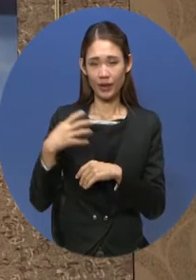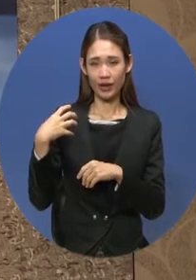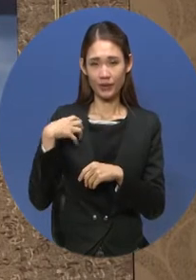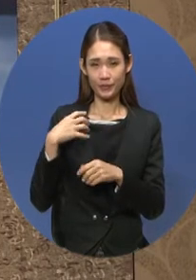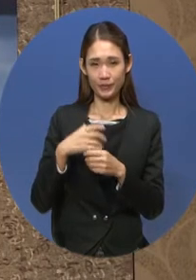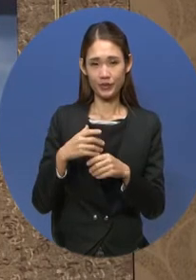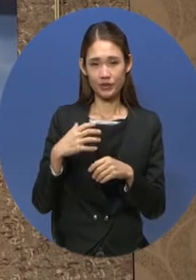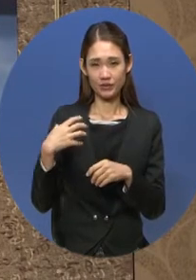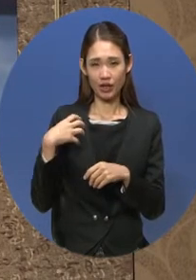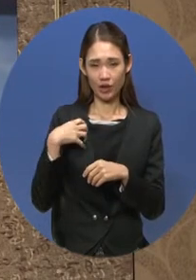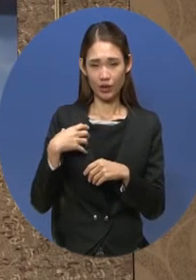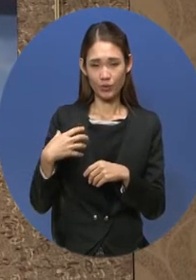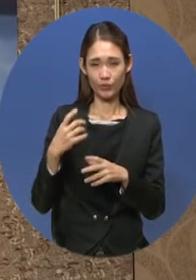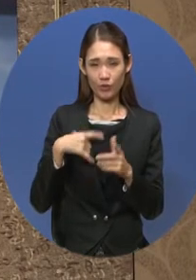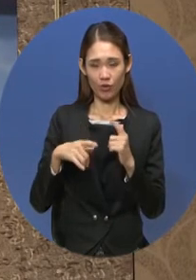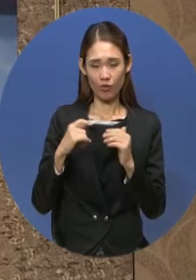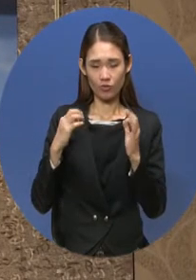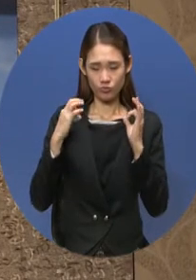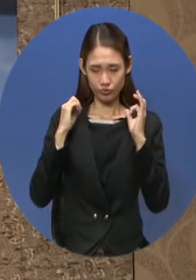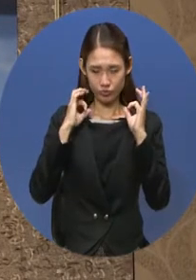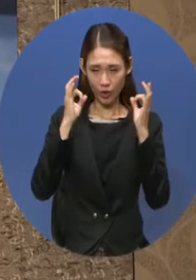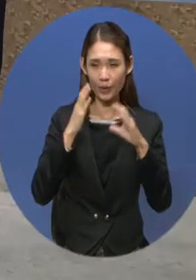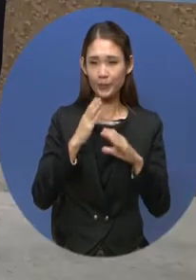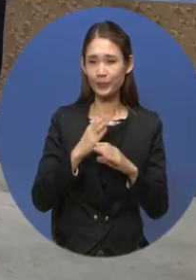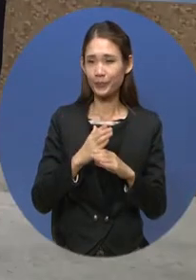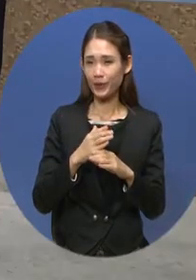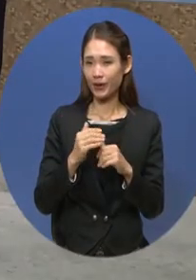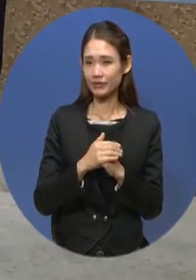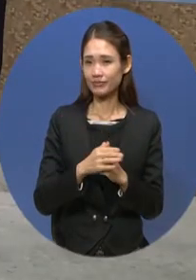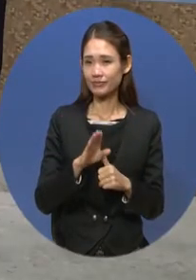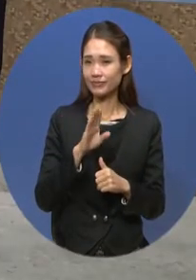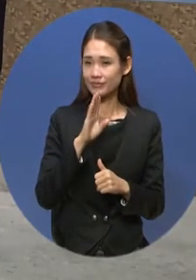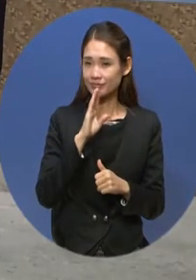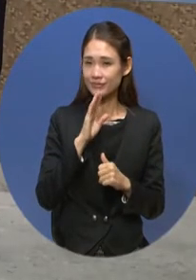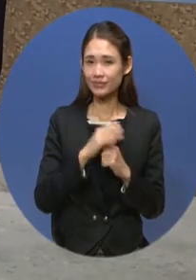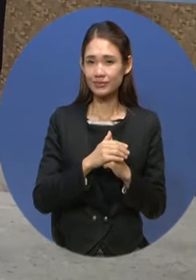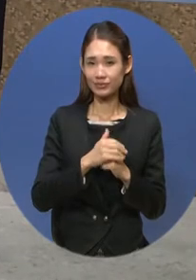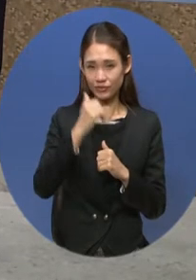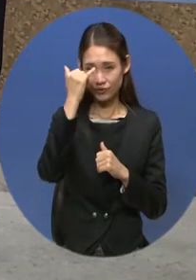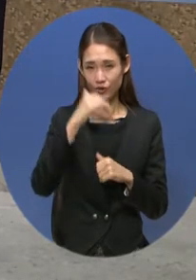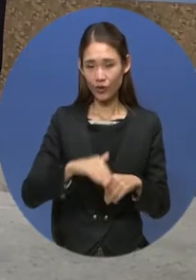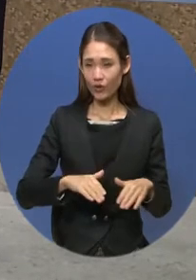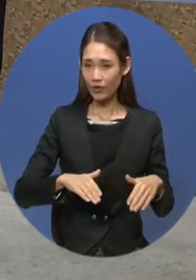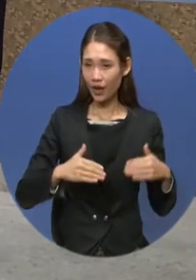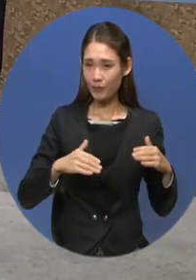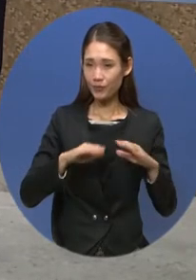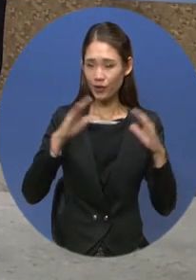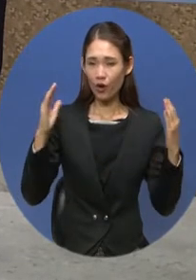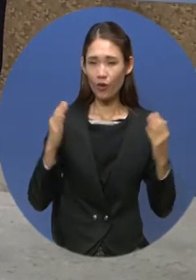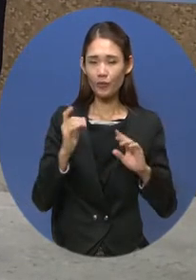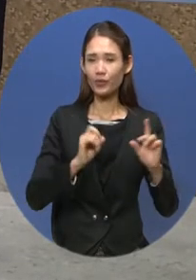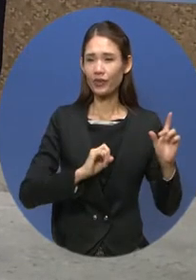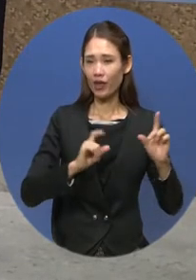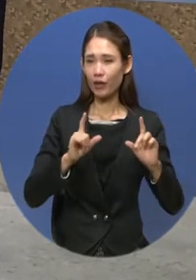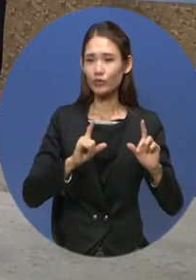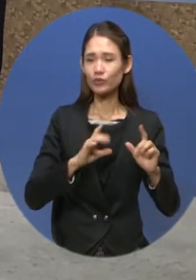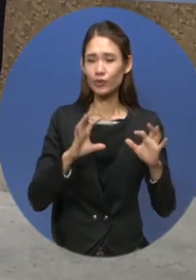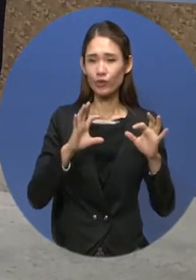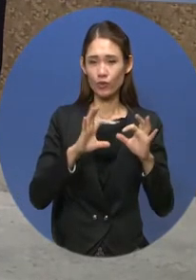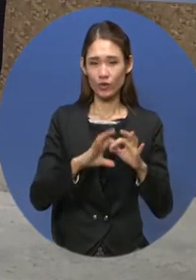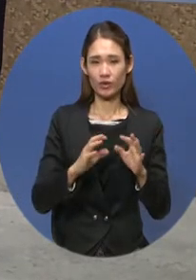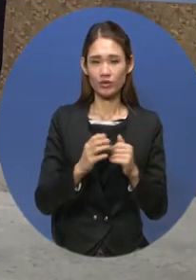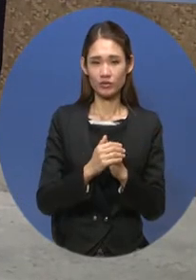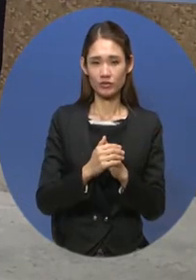책임과 역할을 다 해나가고 있습니다. 예, 정말 이제 충청남도 이 전반적인 모든 분야에 대해서 네.